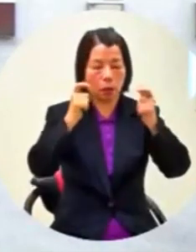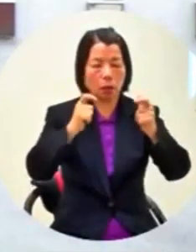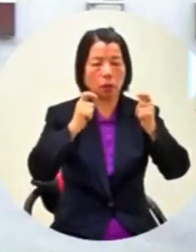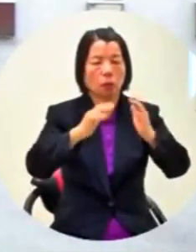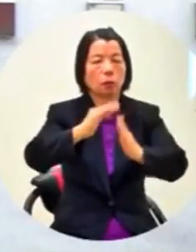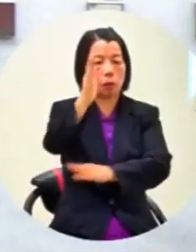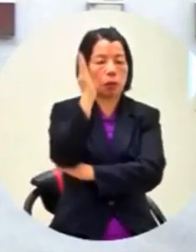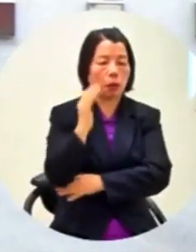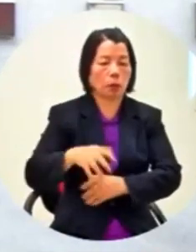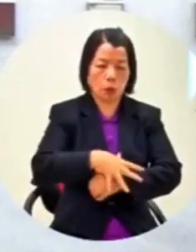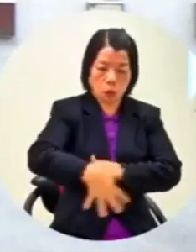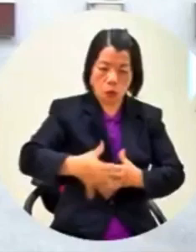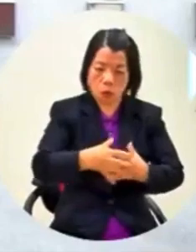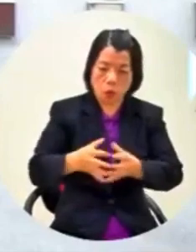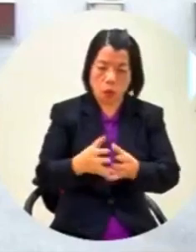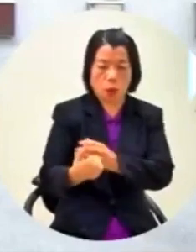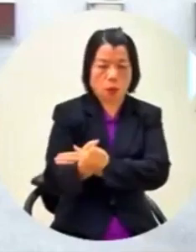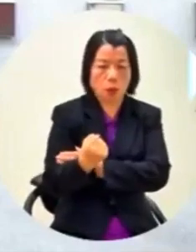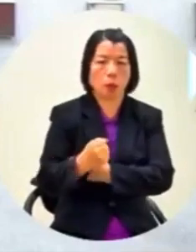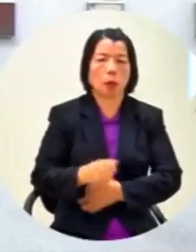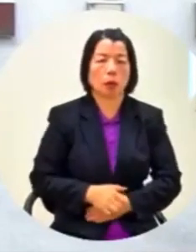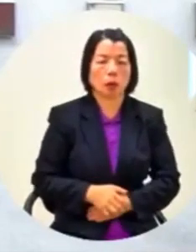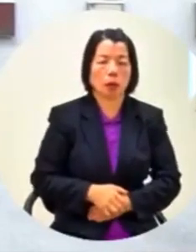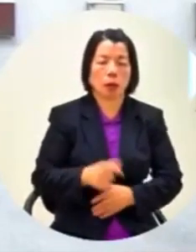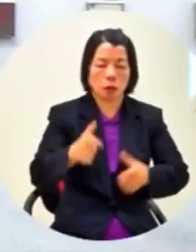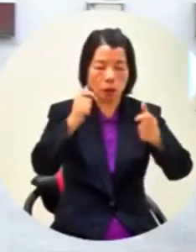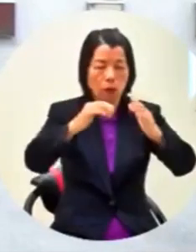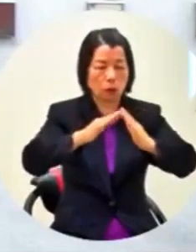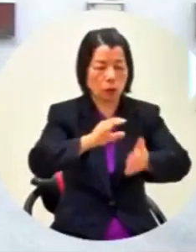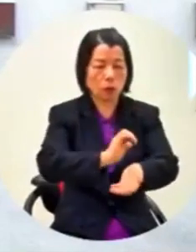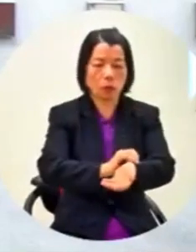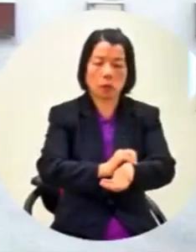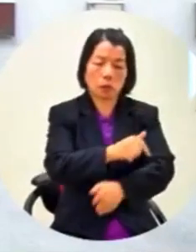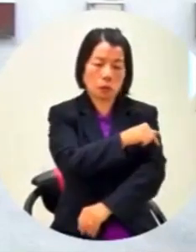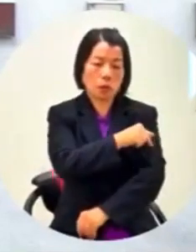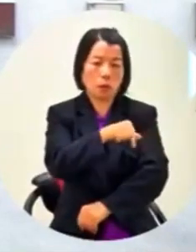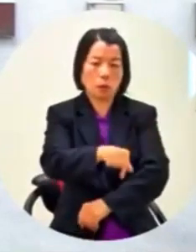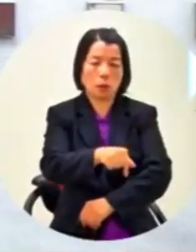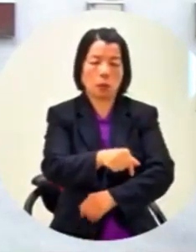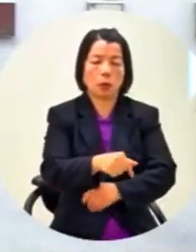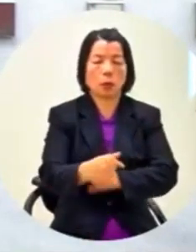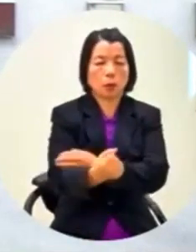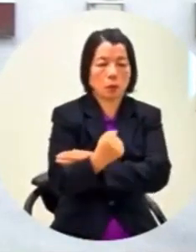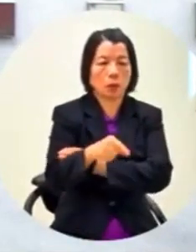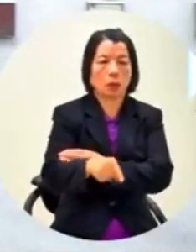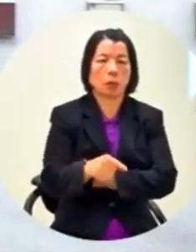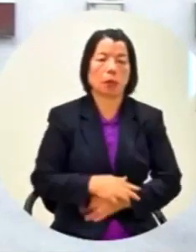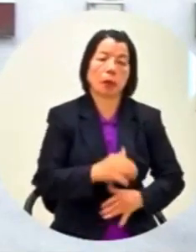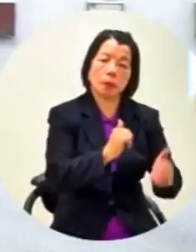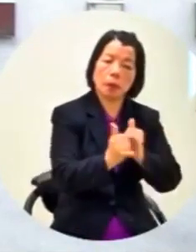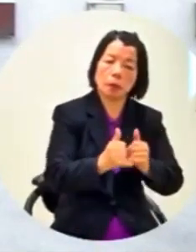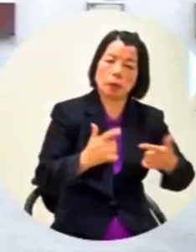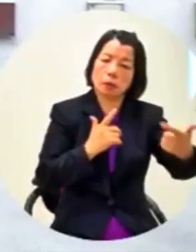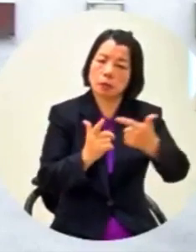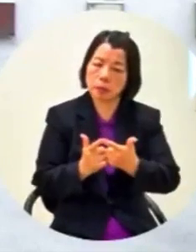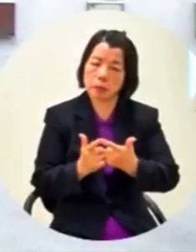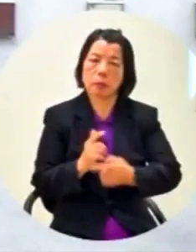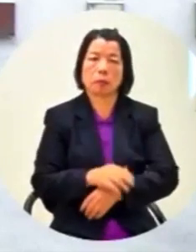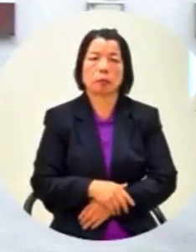以及我们高雄市最辛苦的医护人员，以及各位市民朋友的配合，截至目